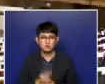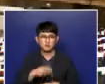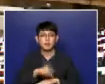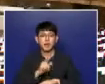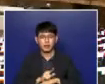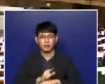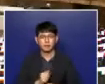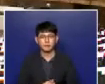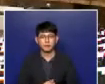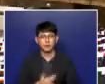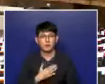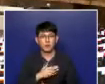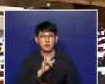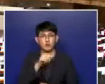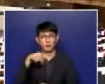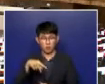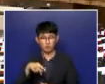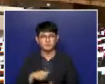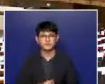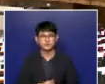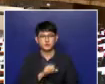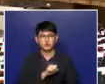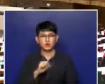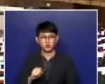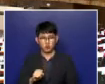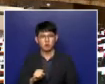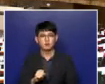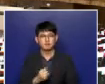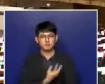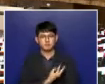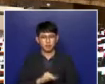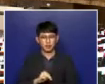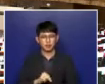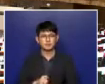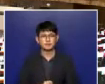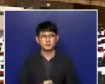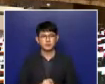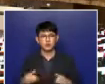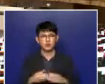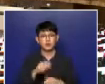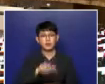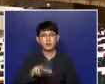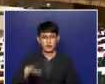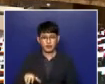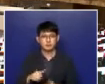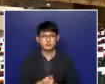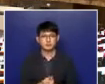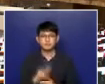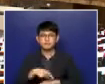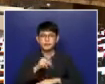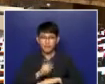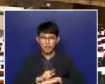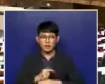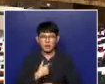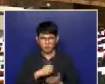นะคือจะไปขยายเฉพาะส่วนต่อขยายก็ไม่ได้ก็มันเไม่เอาเพราะงั้นต้องขยายทั้งระบบพอขยายทั้งระบบก็คิดกำหนดราคา